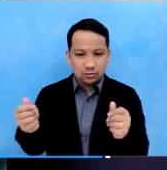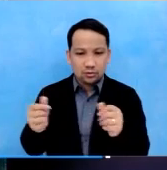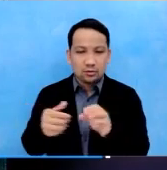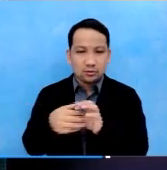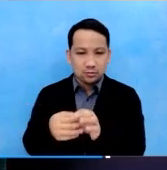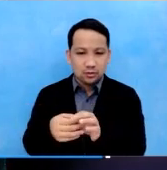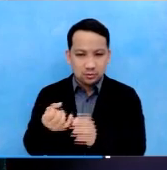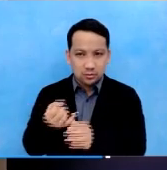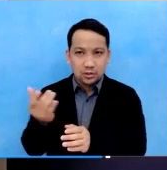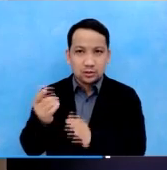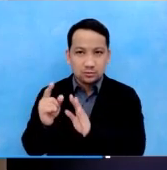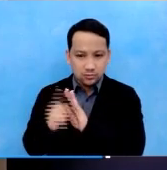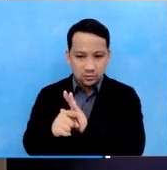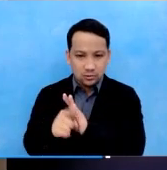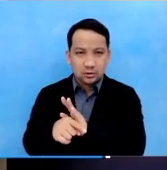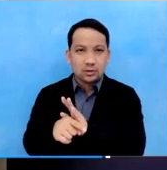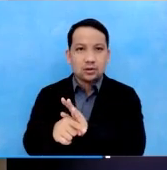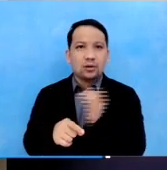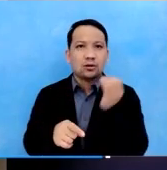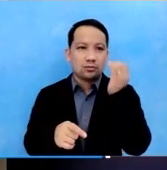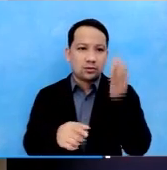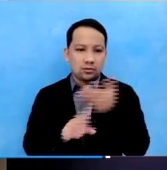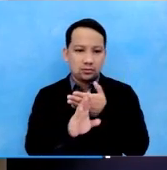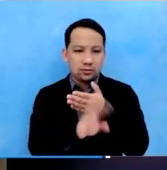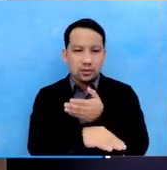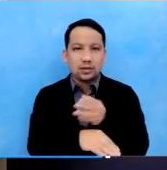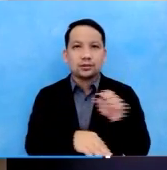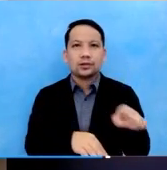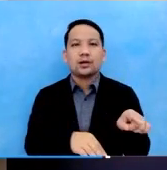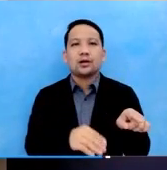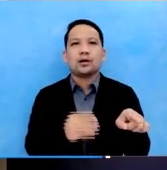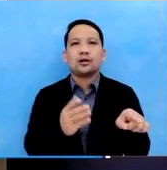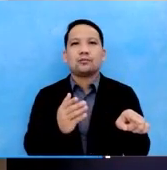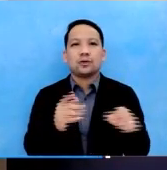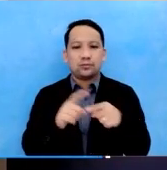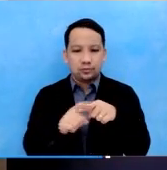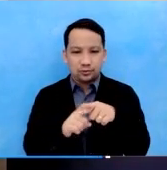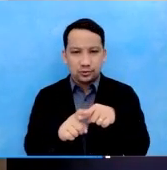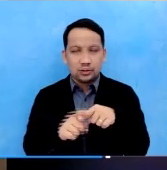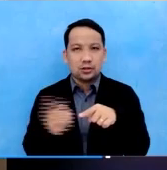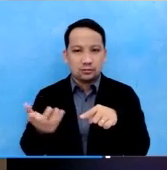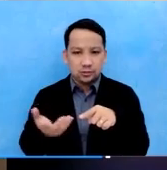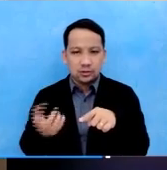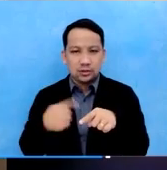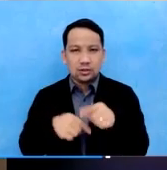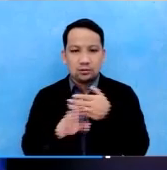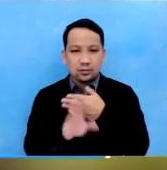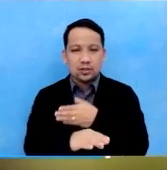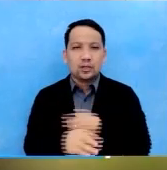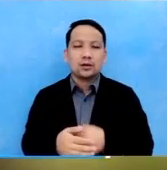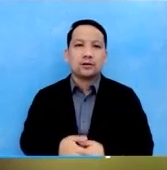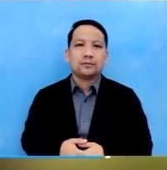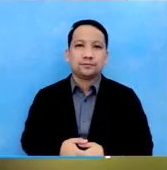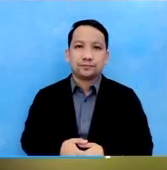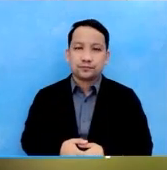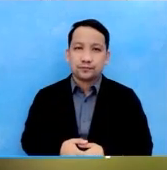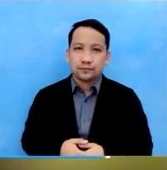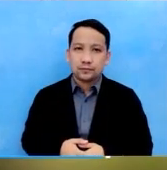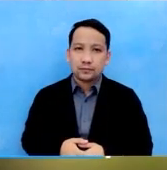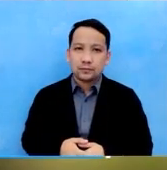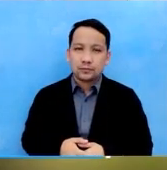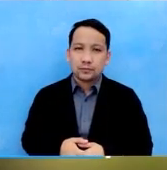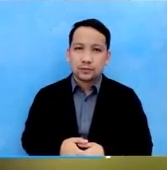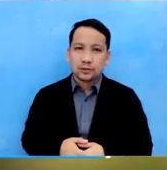ilang minuto, naibalik po yung kuryente namin dito, ma'am. Okay, sa ngayon, meron po ba tayong kailangan